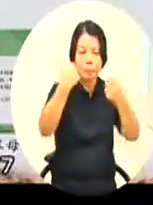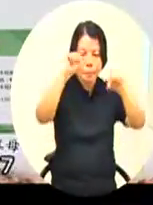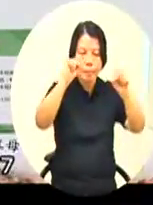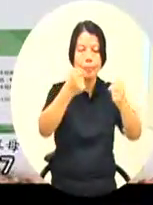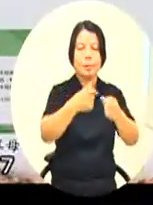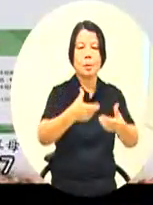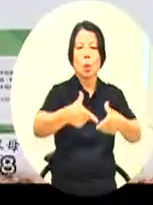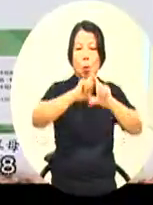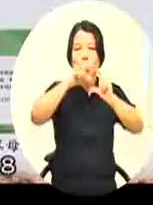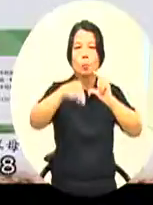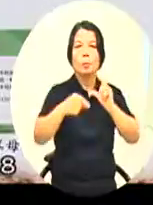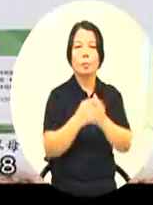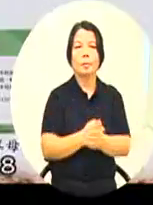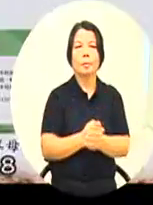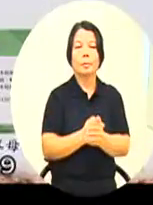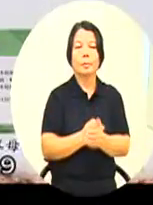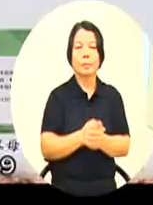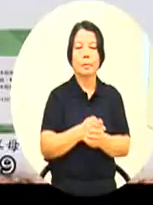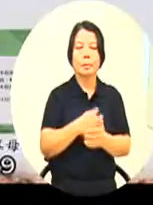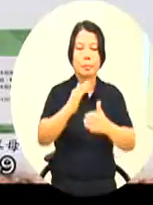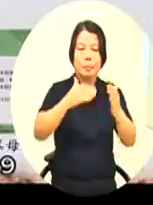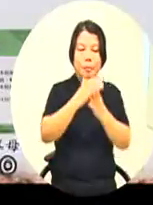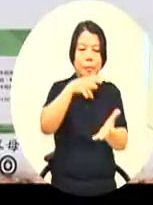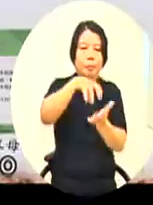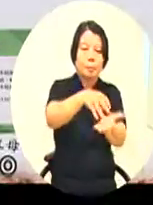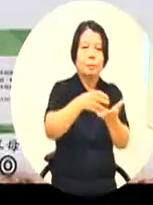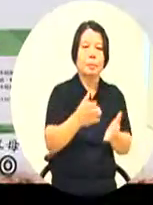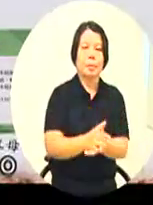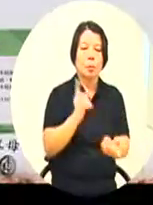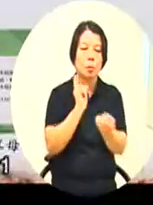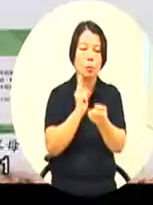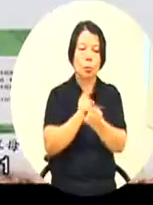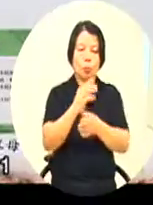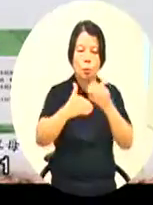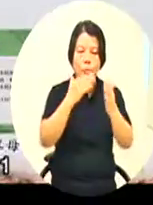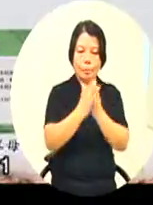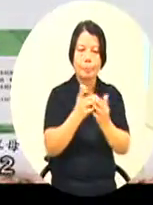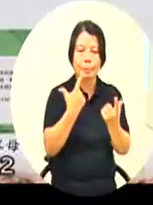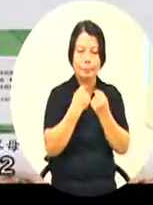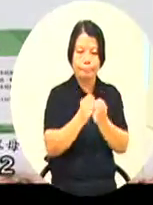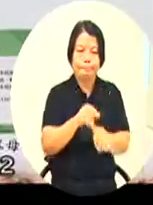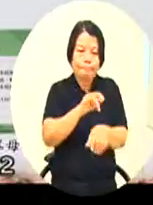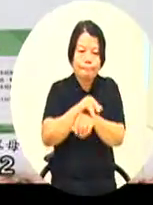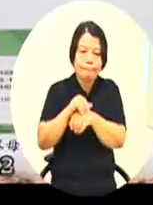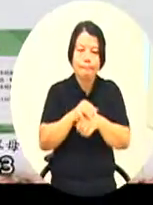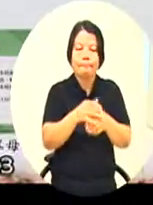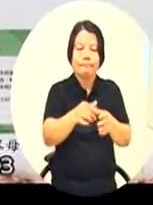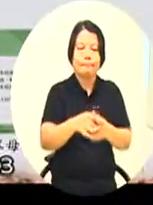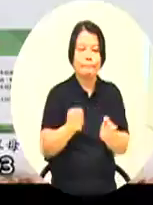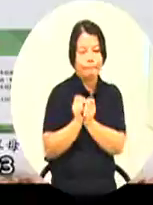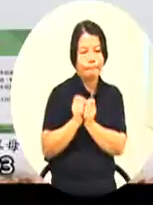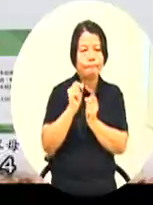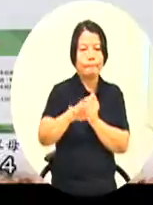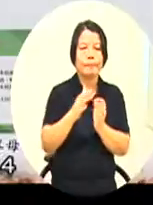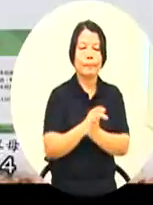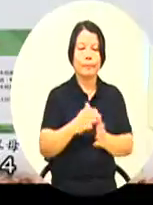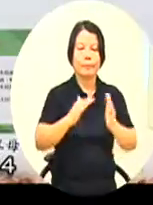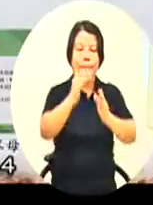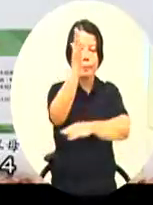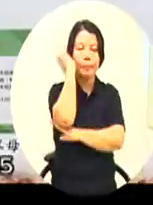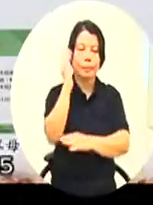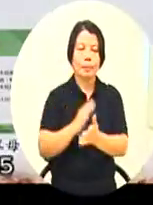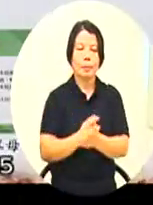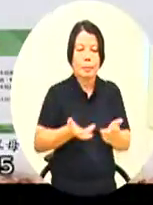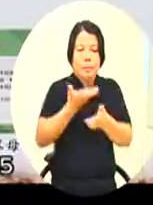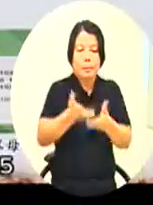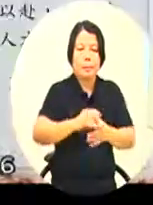友要发校证，然后希望他们能够对学校有向心力，对市府各方面可以提供不同的